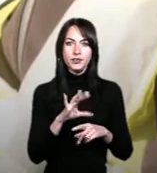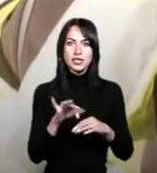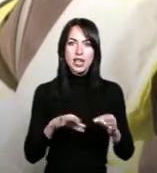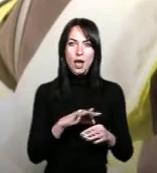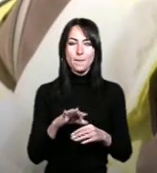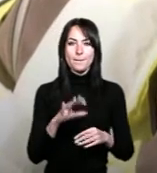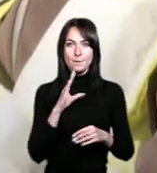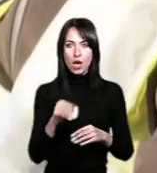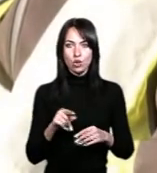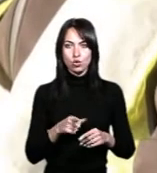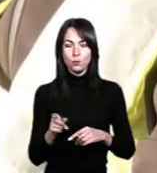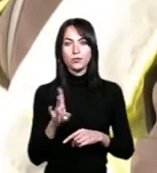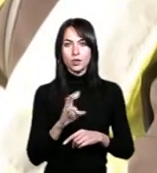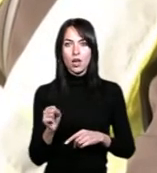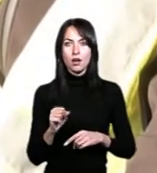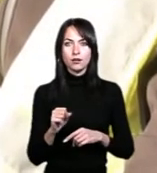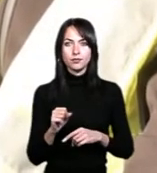на